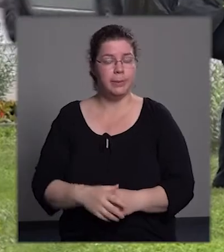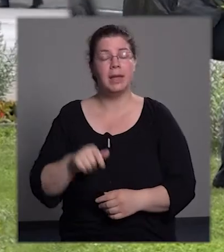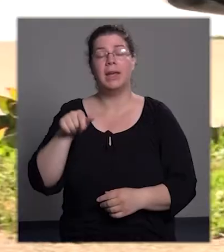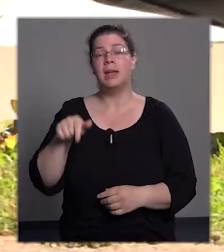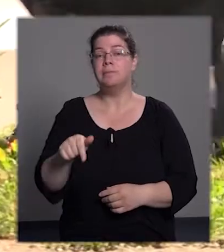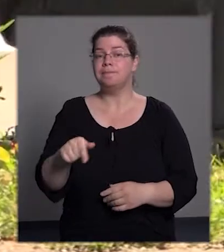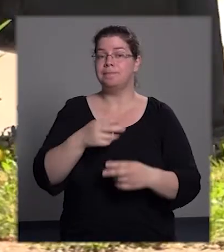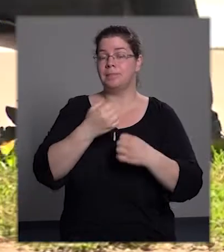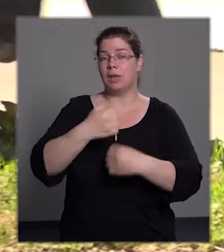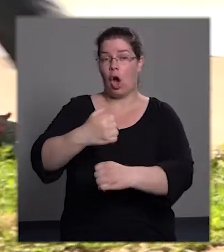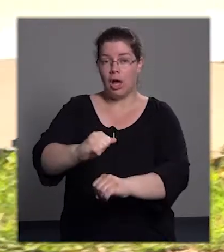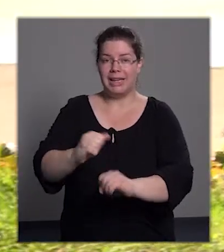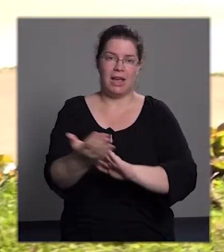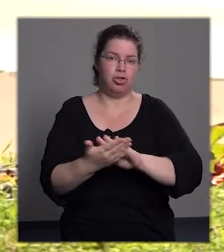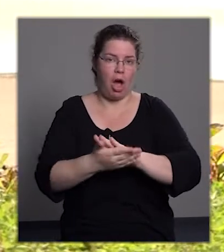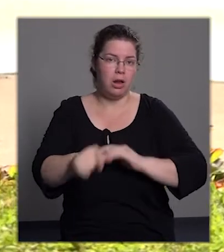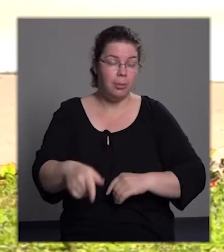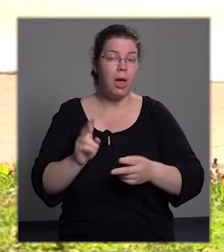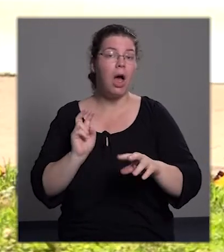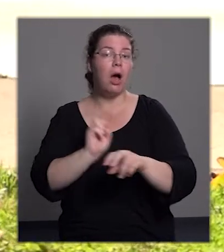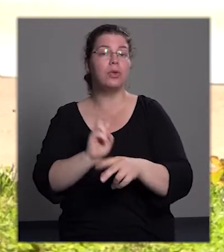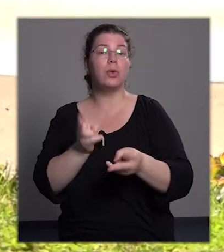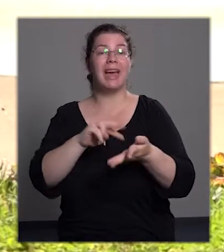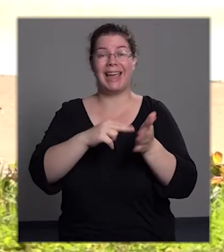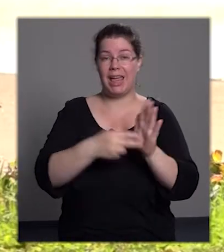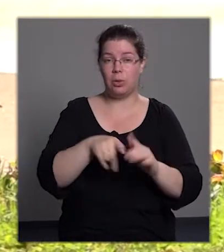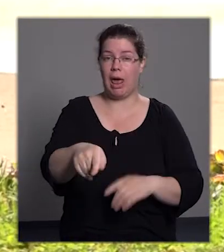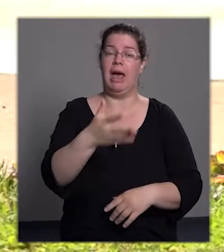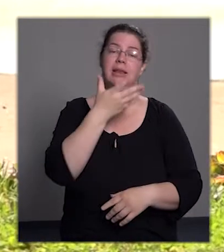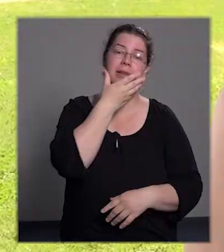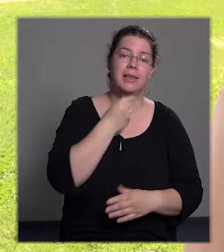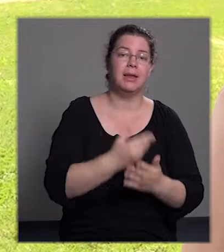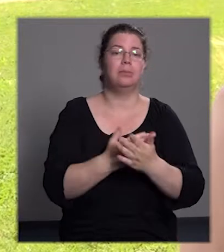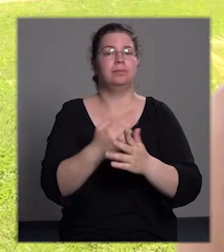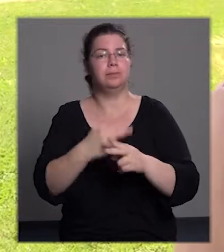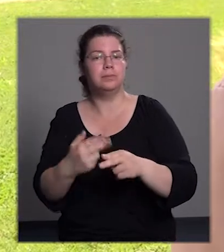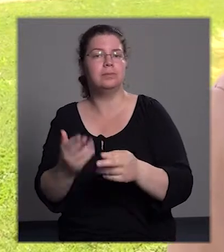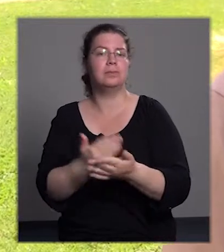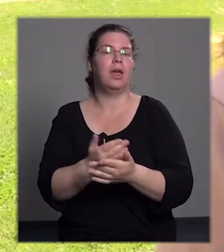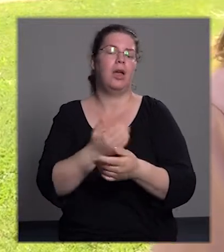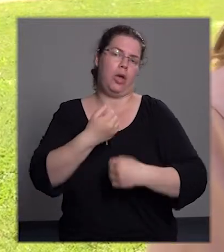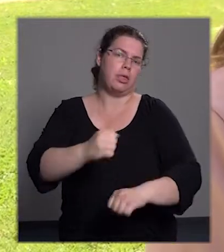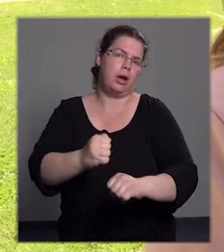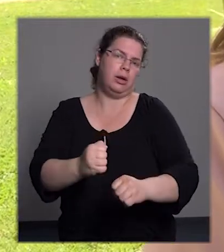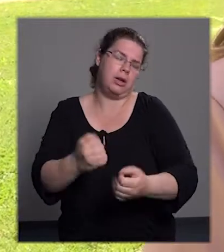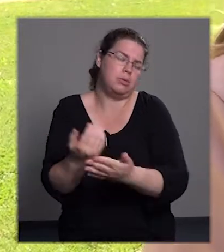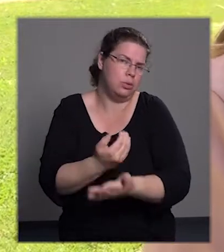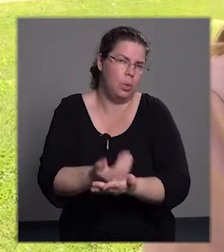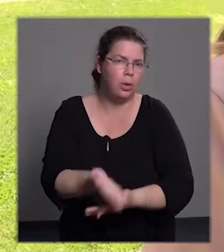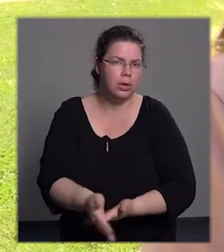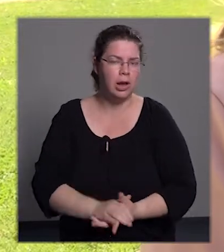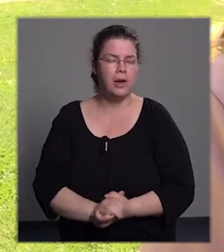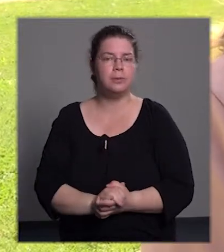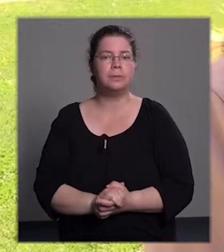mert ahhoz, hogy egy kerület szép legyen, tiszta legyen, ahhoz a takarítás mindenképpen szükséges.